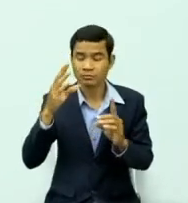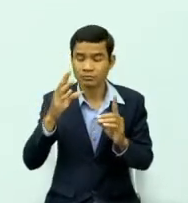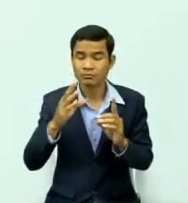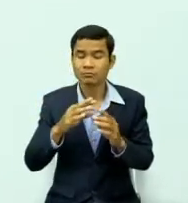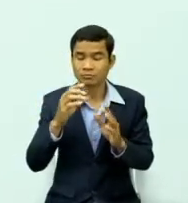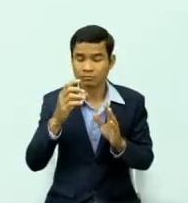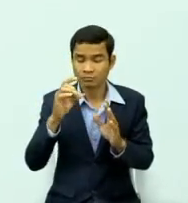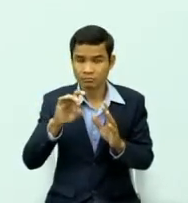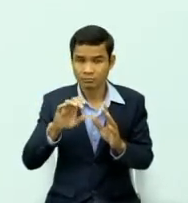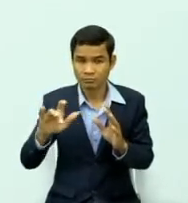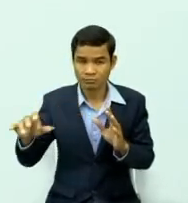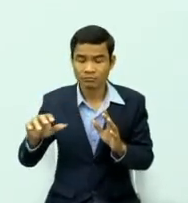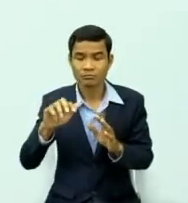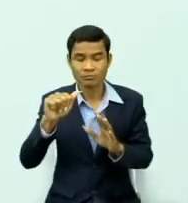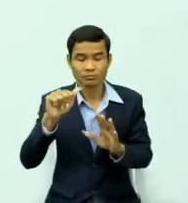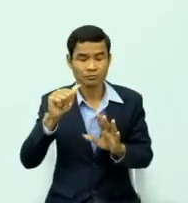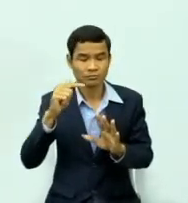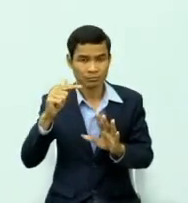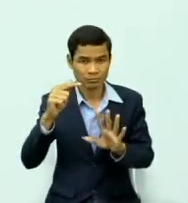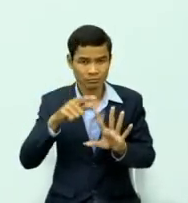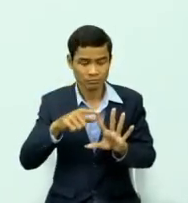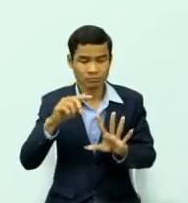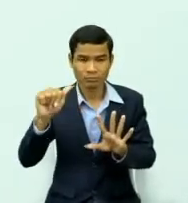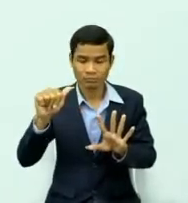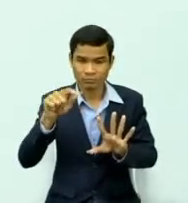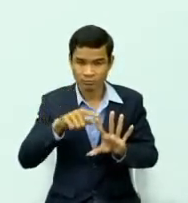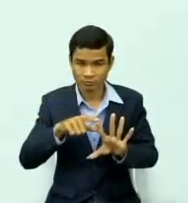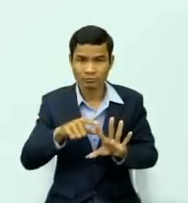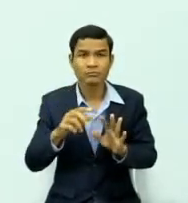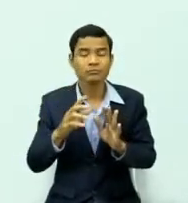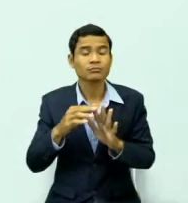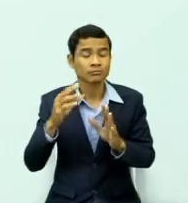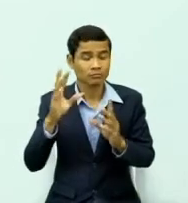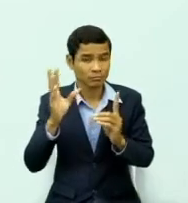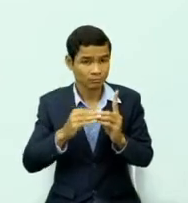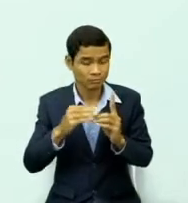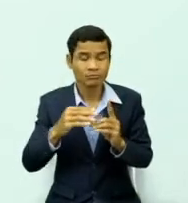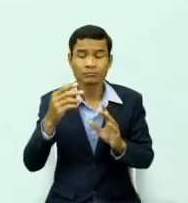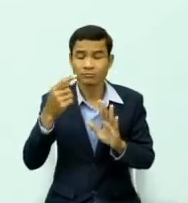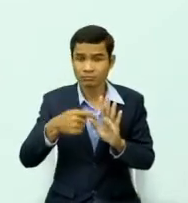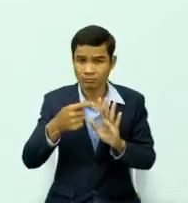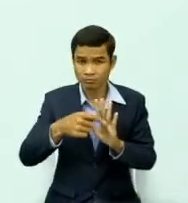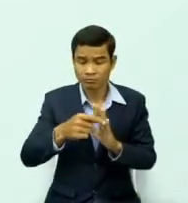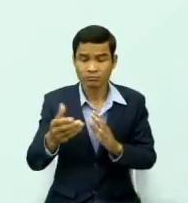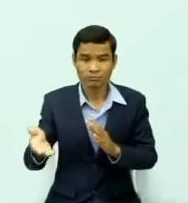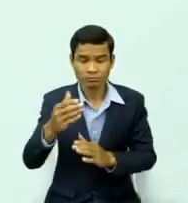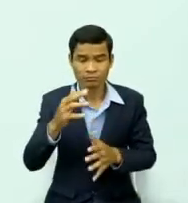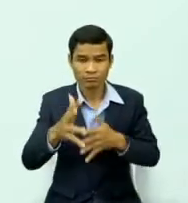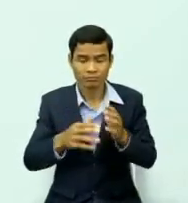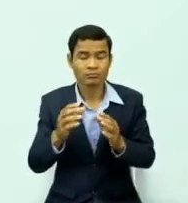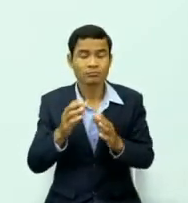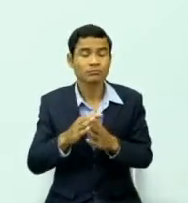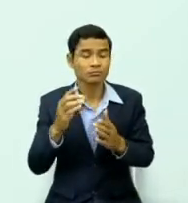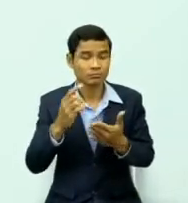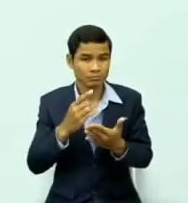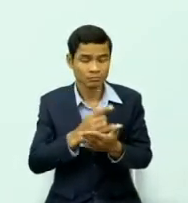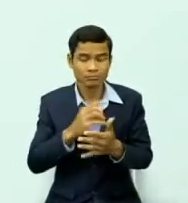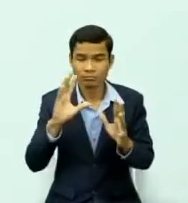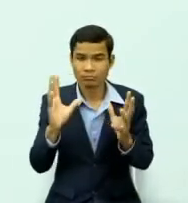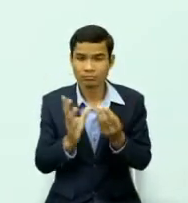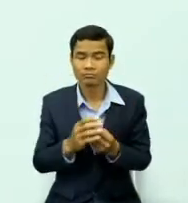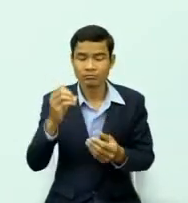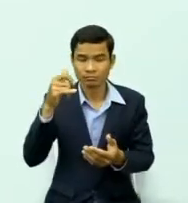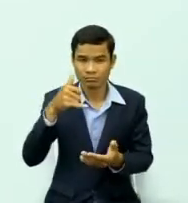ngô, nhộp, xóm xạ. Chà, con có tập ác ní chú rùm an chăm non chương mê riêng chì mùi nhạc rú. Ta, ngày ní cứ chương riêng ẩm